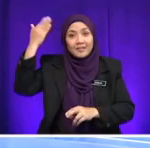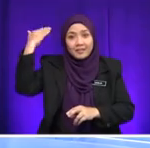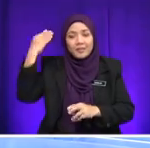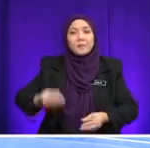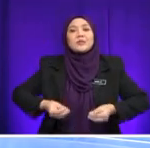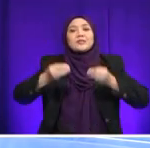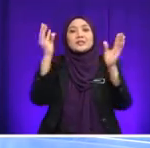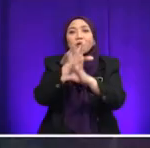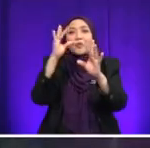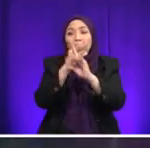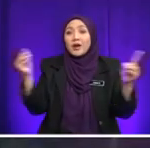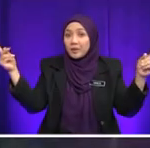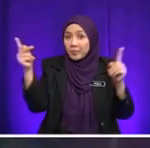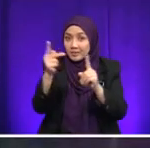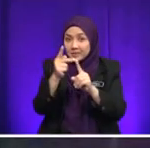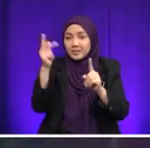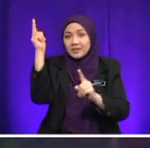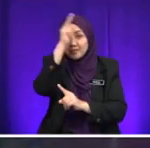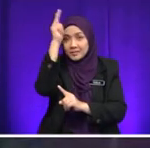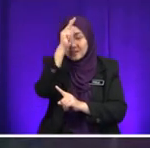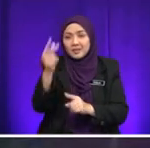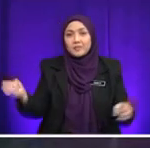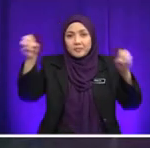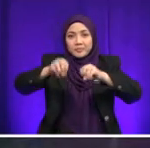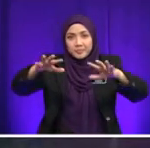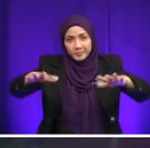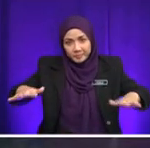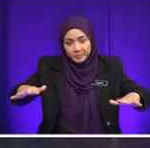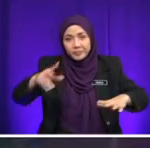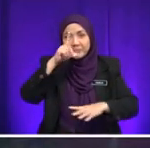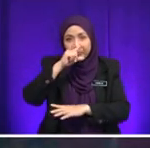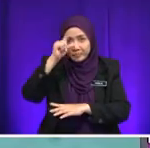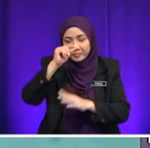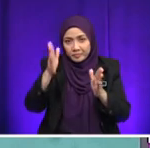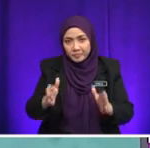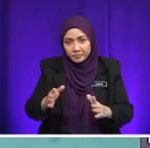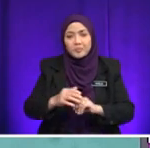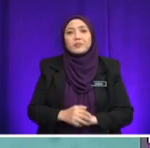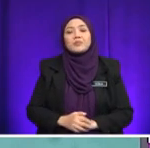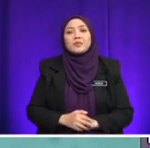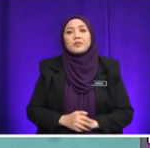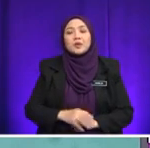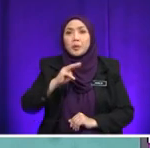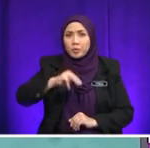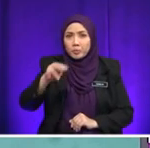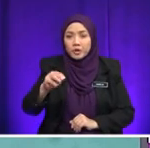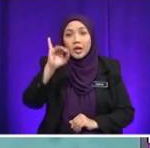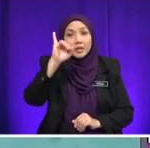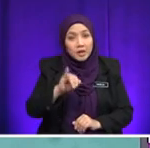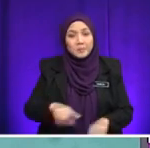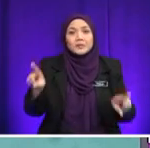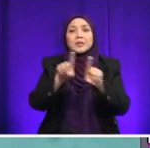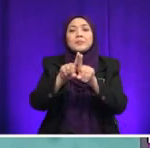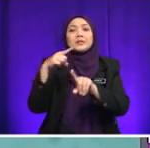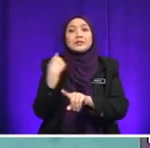Perintis Oke jadi untuk Ingatkan murid-murid yang ada menuntun oke yang bersama-sama